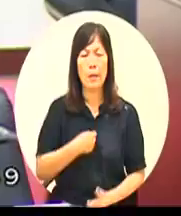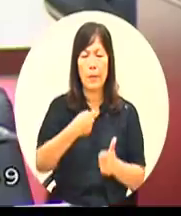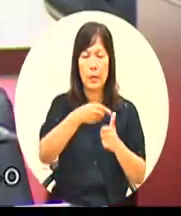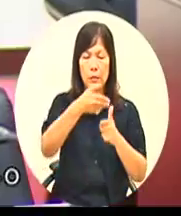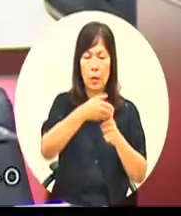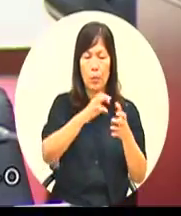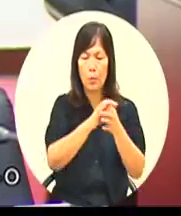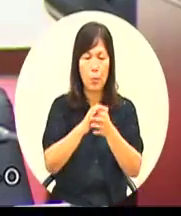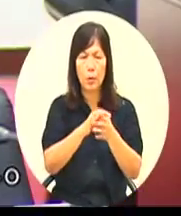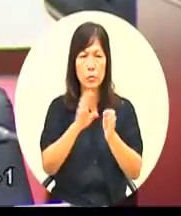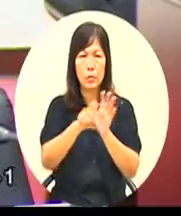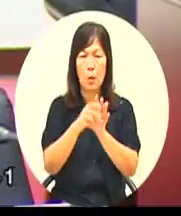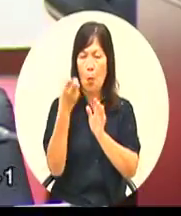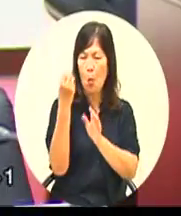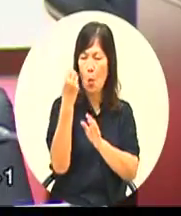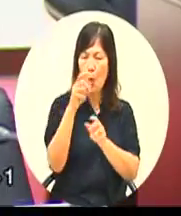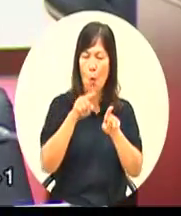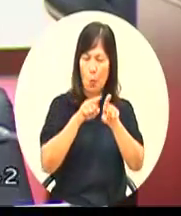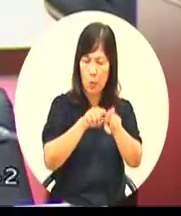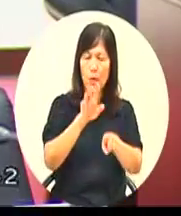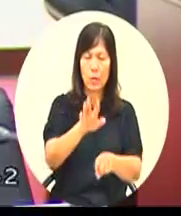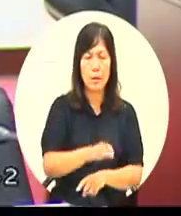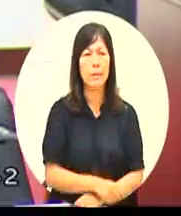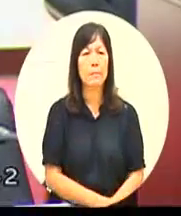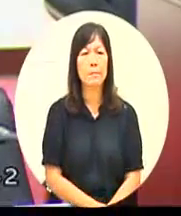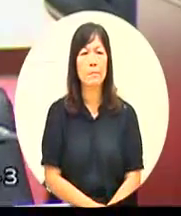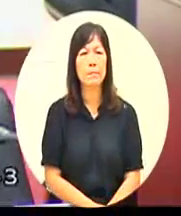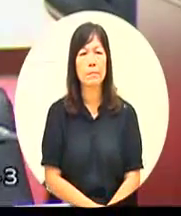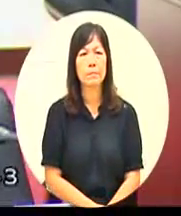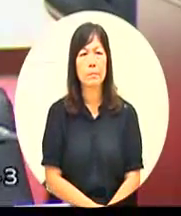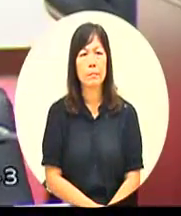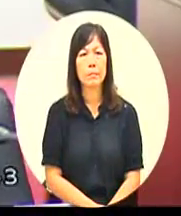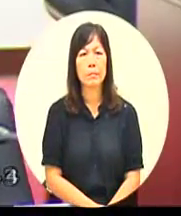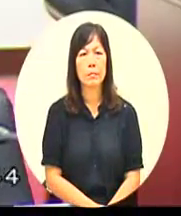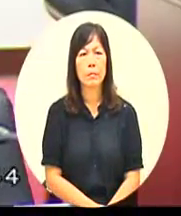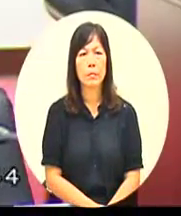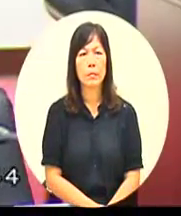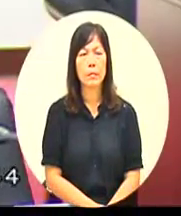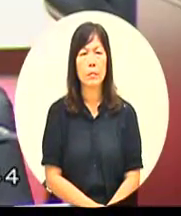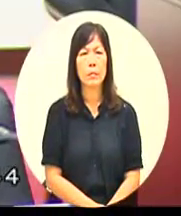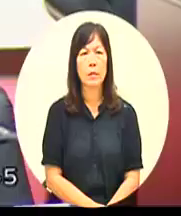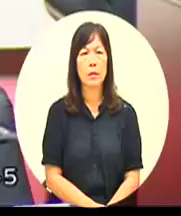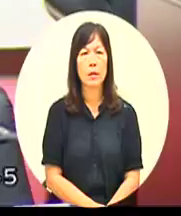系，跟着流行啦，所以有很多的新的